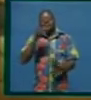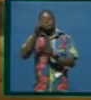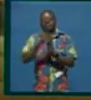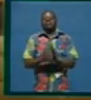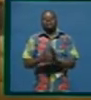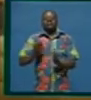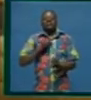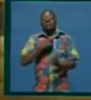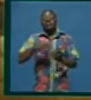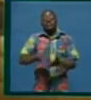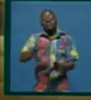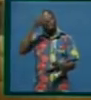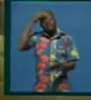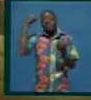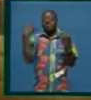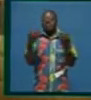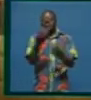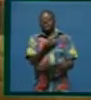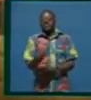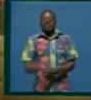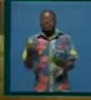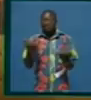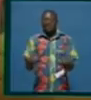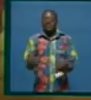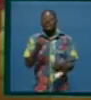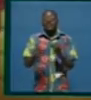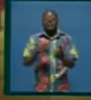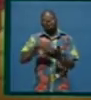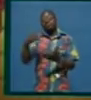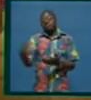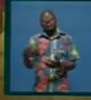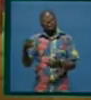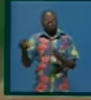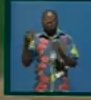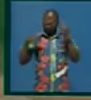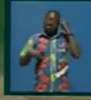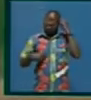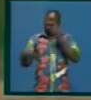avons appris beaucoup de choses. Actuellement, si un enfant tombe malade, nous l'envoyons à l'hôpital.